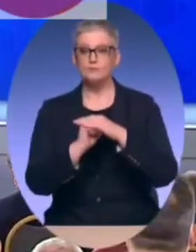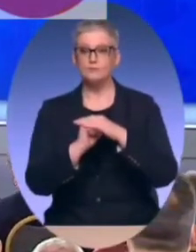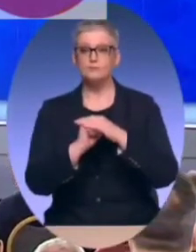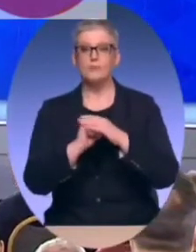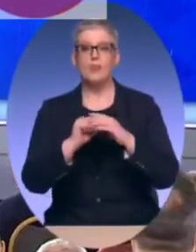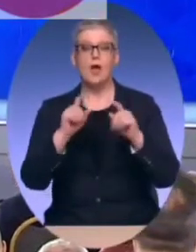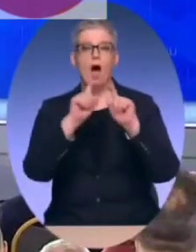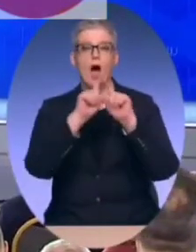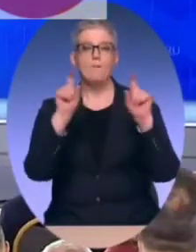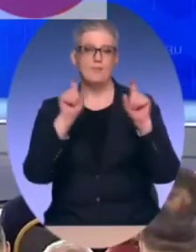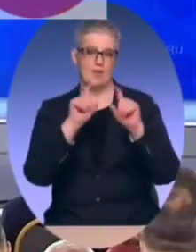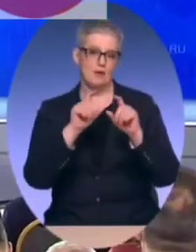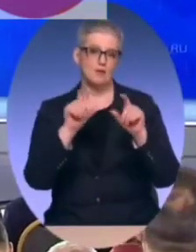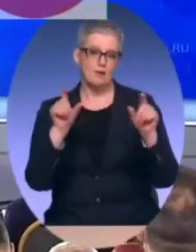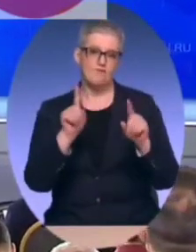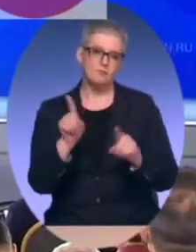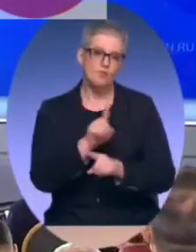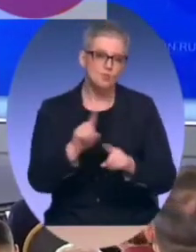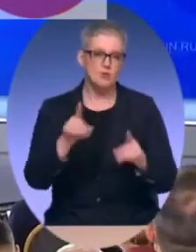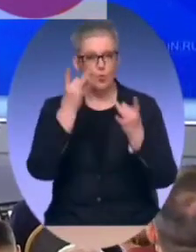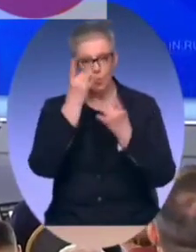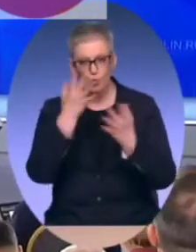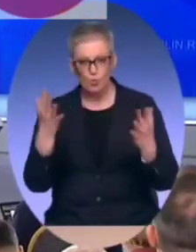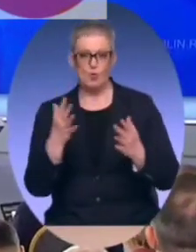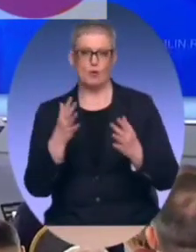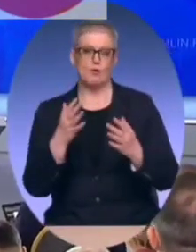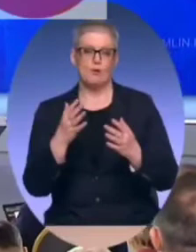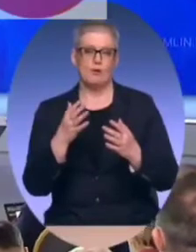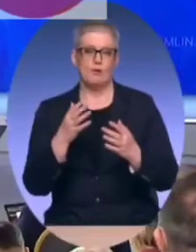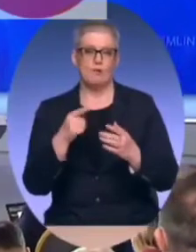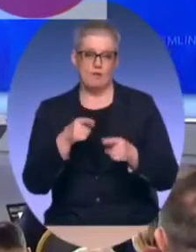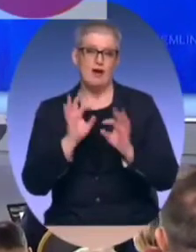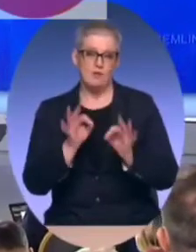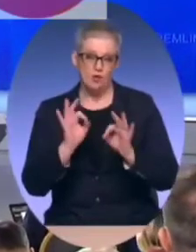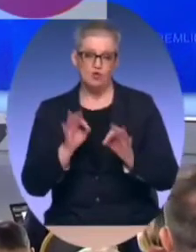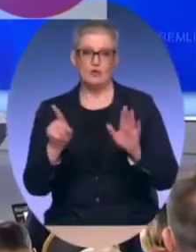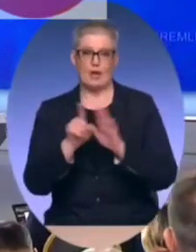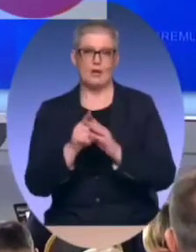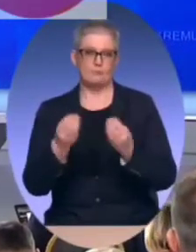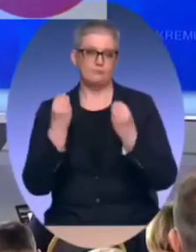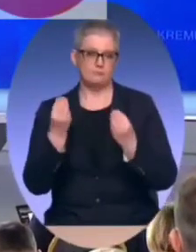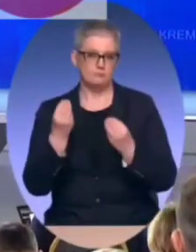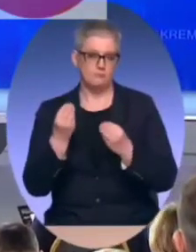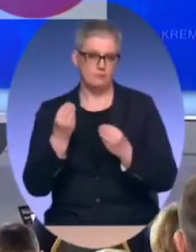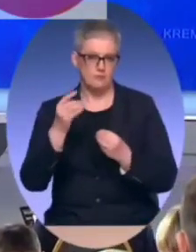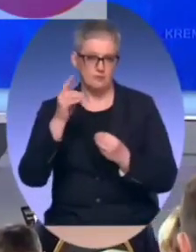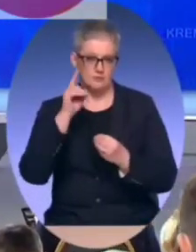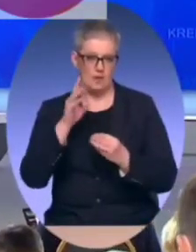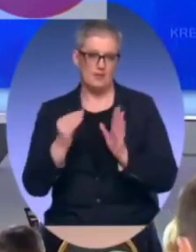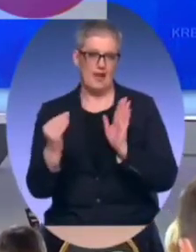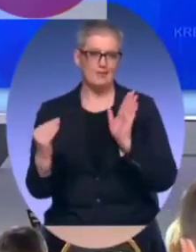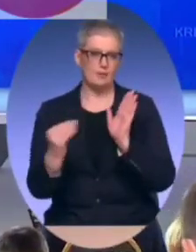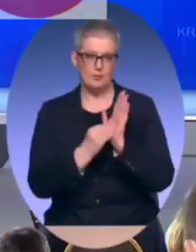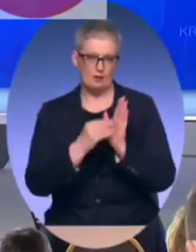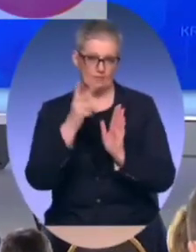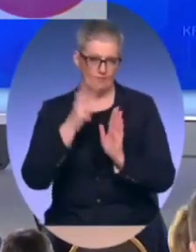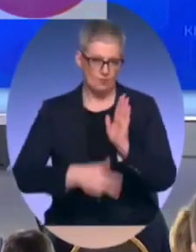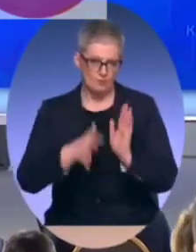объектов культуры, конечно, к таким знаменательным датам, и тем более